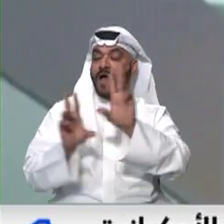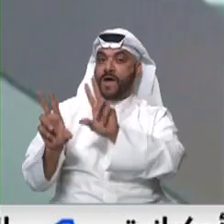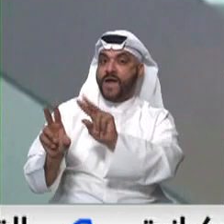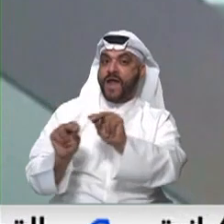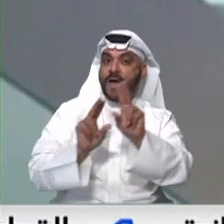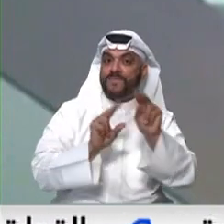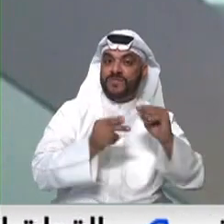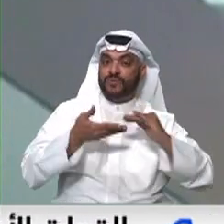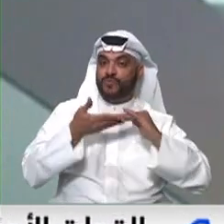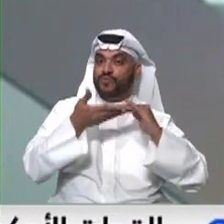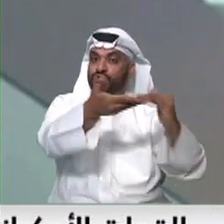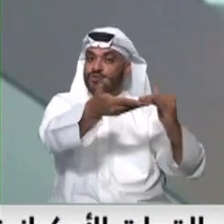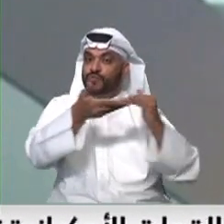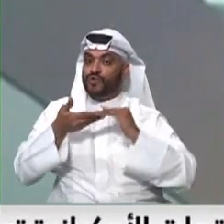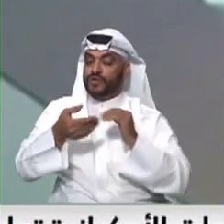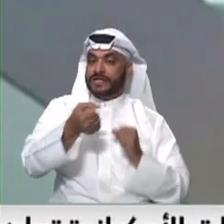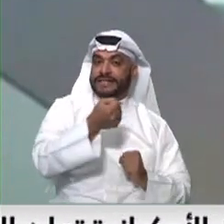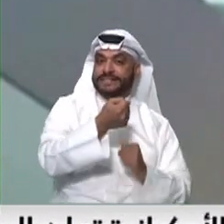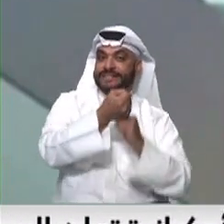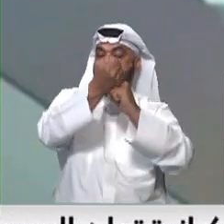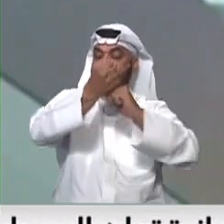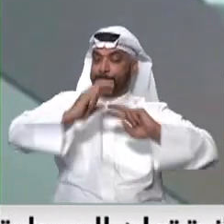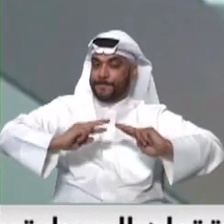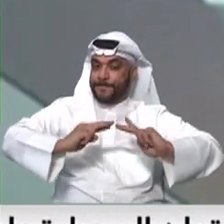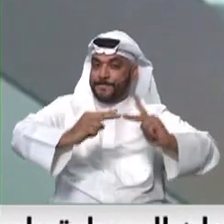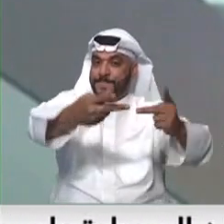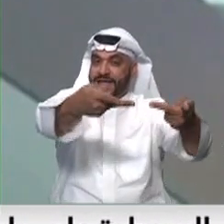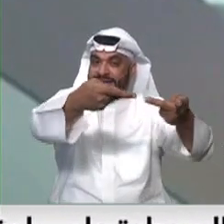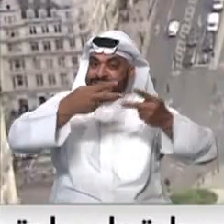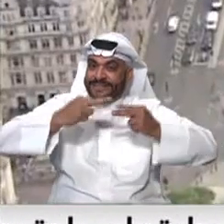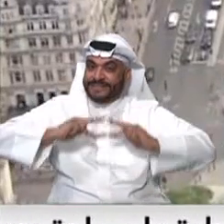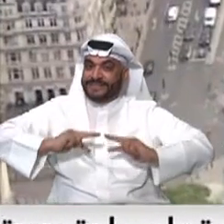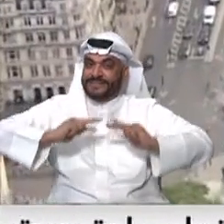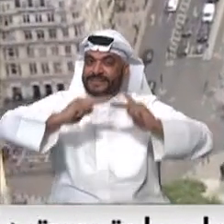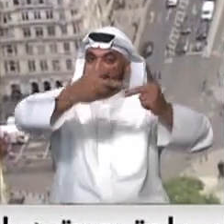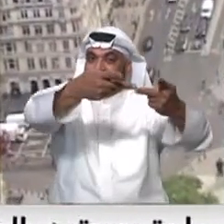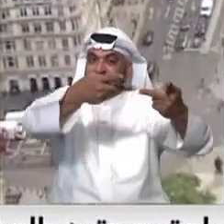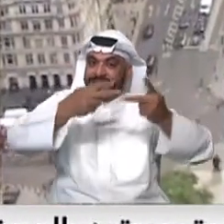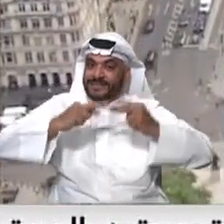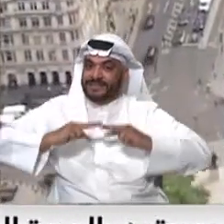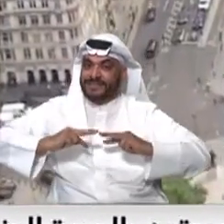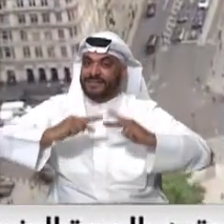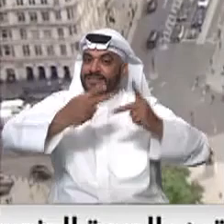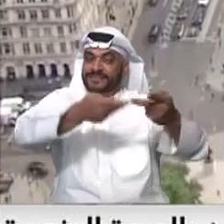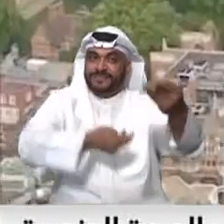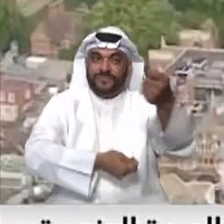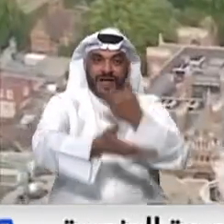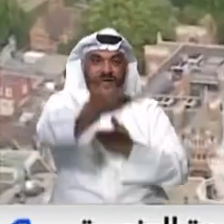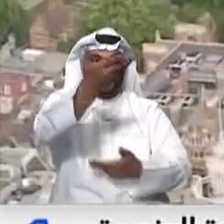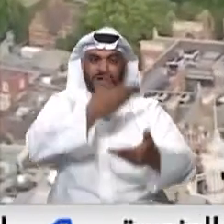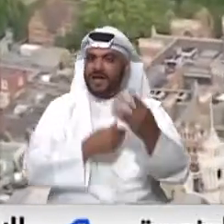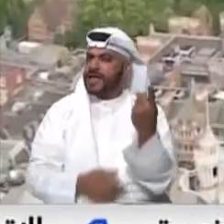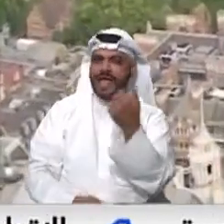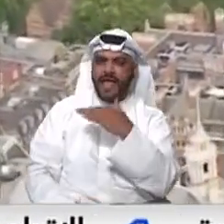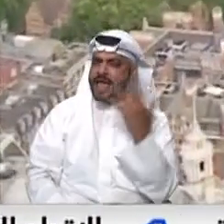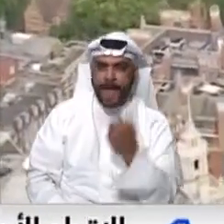فخر واعتزاز للجانبين، وإلى جهودهما الحثيثة لزيادة حجم التبادل التجاري الحالي البالغ